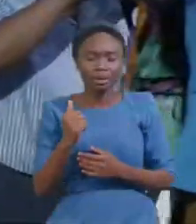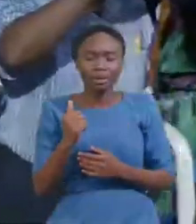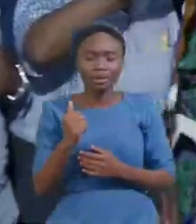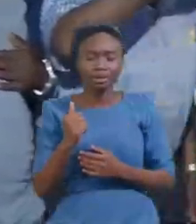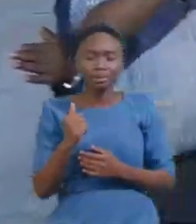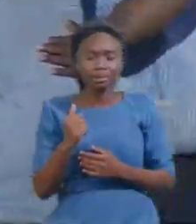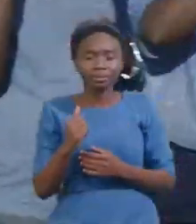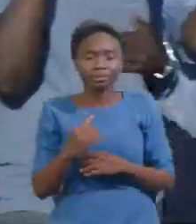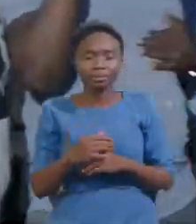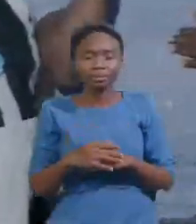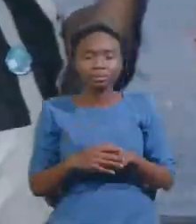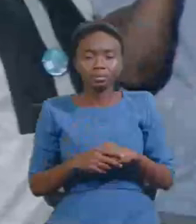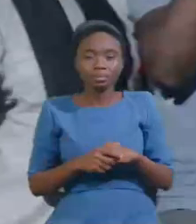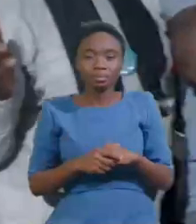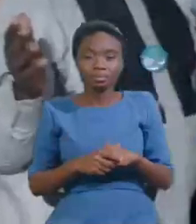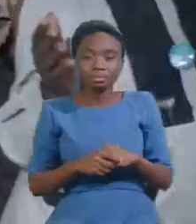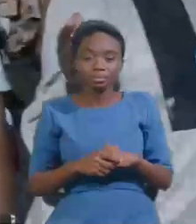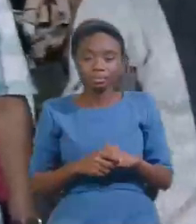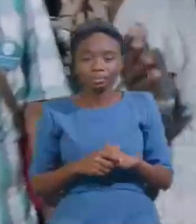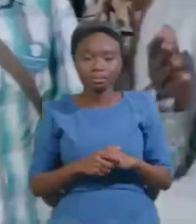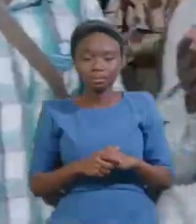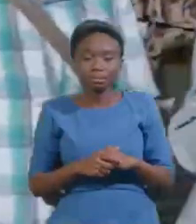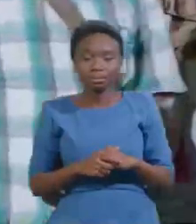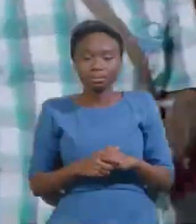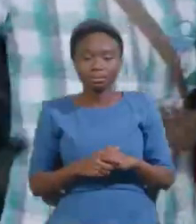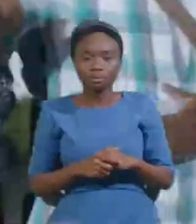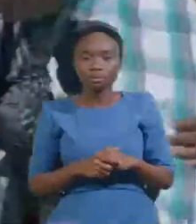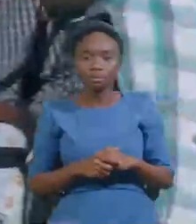Au nom de Jésus, nous prions.